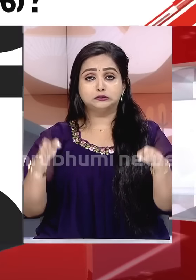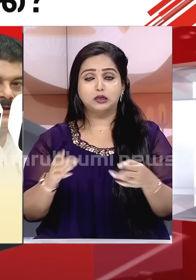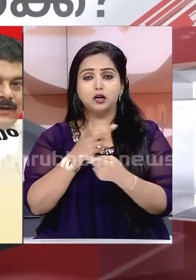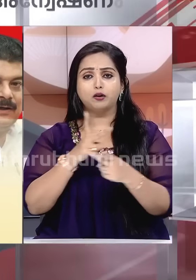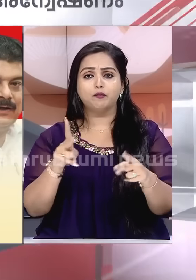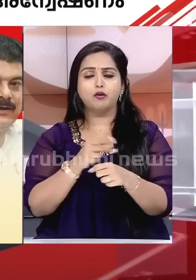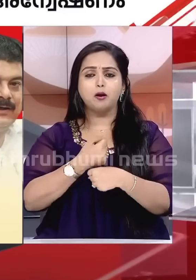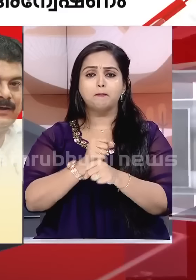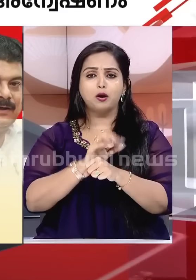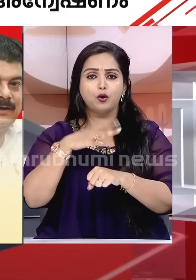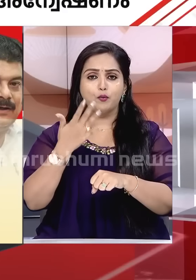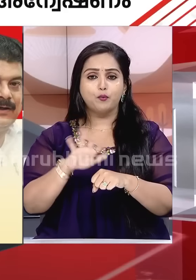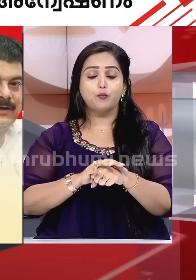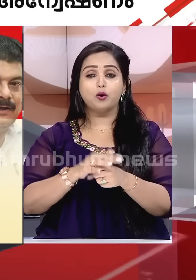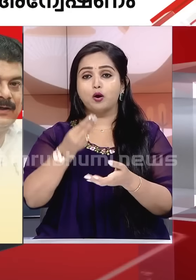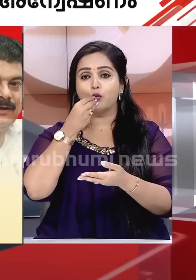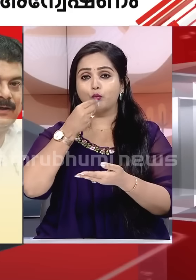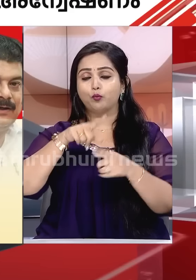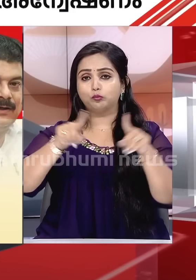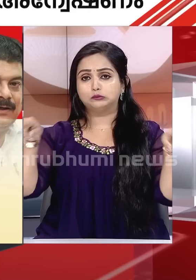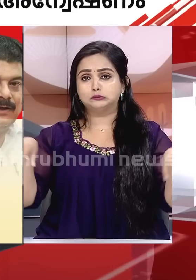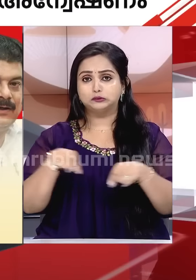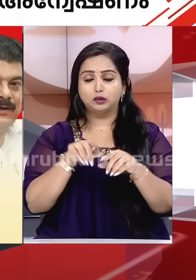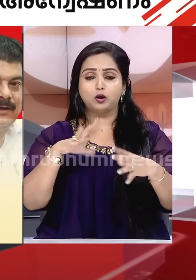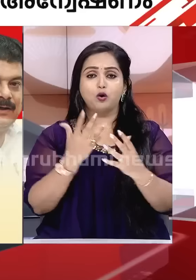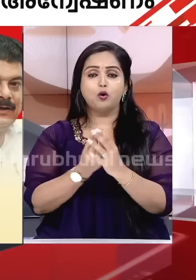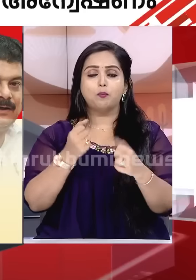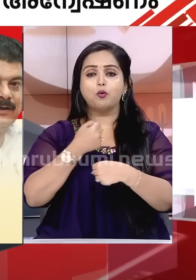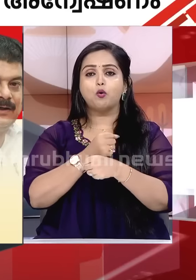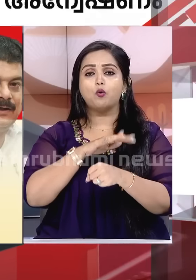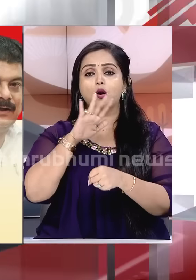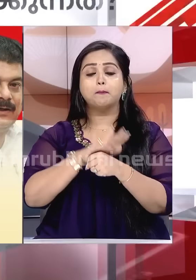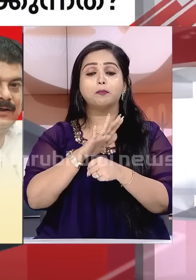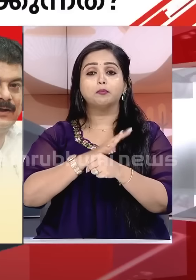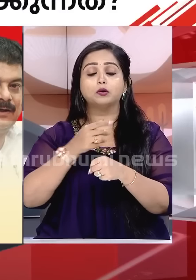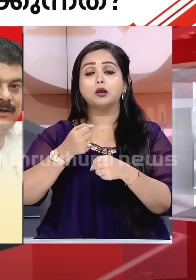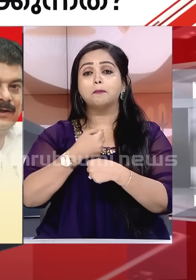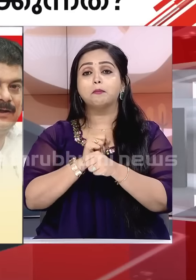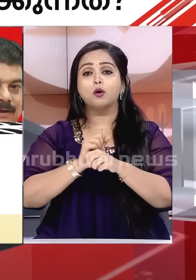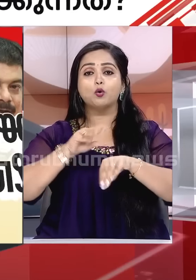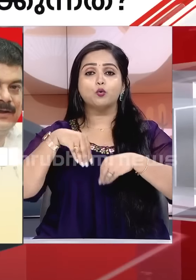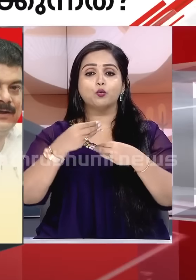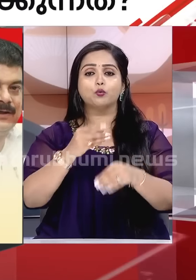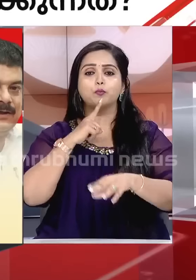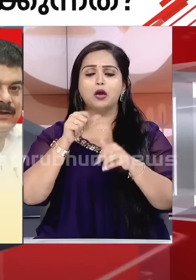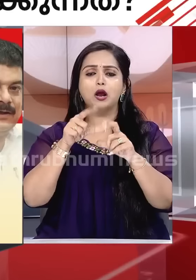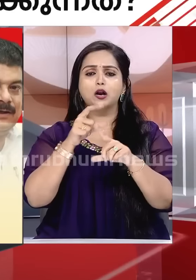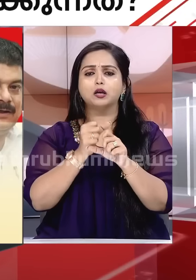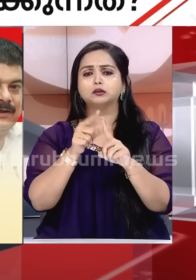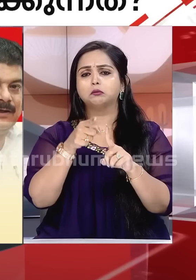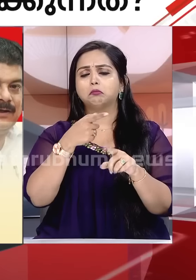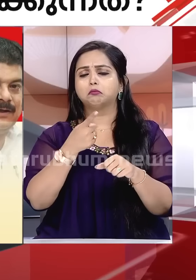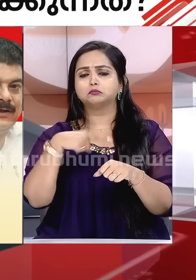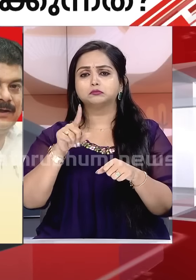ആ ഡൈനിങ് ടേബിൾ ഉൾപ്പെടെയുള്ള കാര്യങ്ങൾ ADGP അവിടെ ചെയ്ത് കൊടുത്തിട്ടുണ്ടെന്നും ഒക്കെയുള്ള രീതിയിലാണ് വരുന്നത്. ADGP അത് നിഷേധിച്ചിരിക്കുന്നു എന്ന് എനിക്ക്